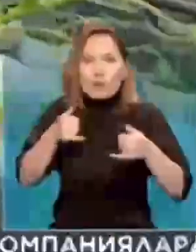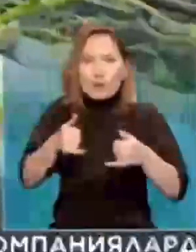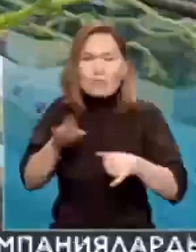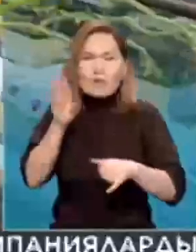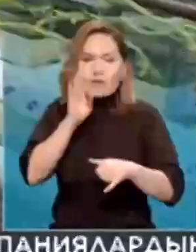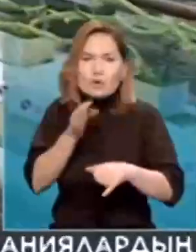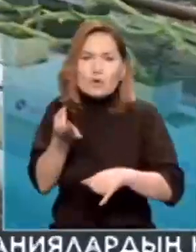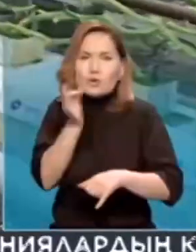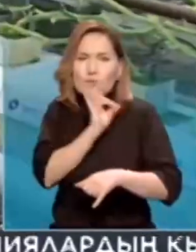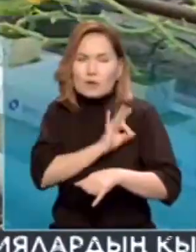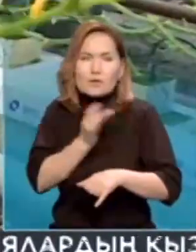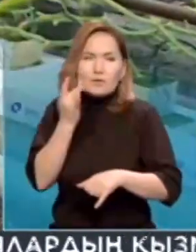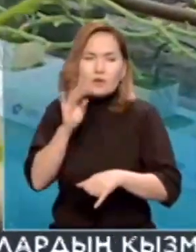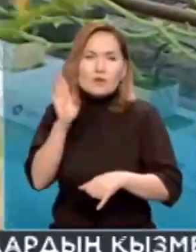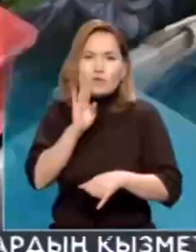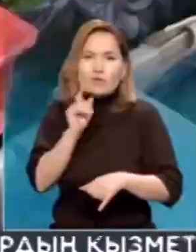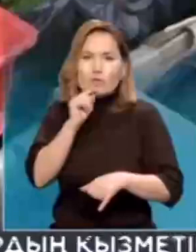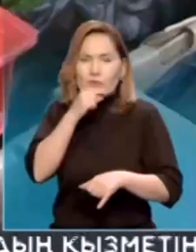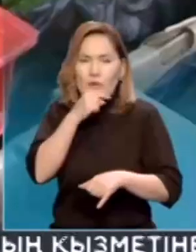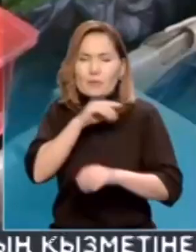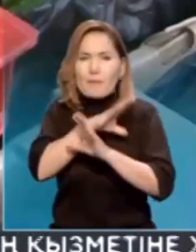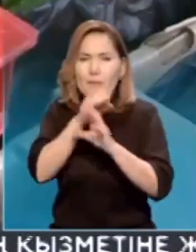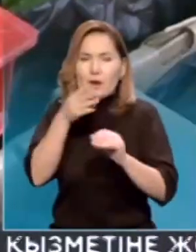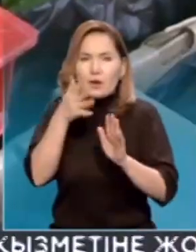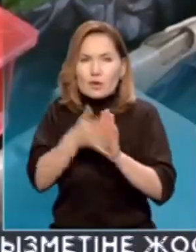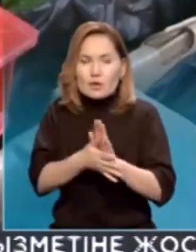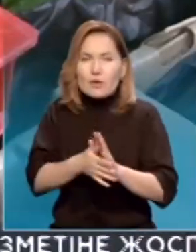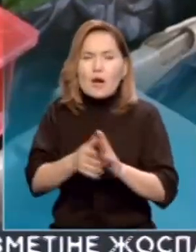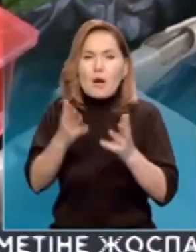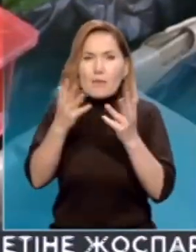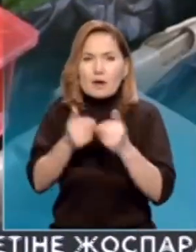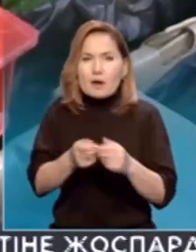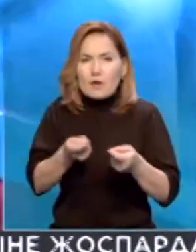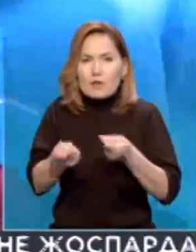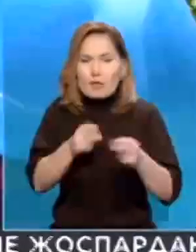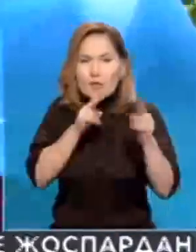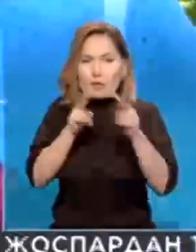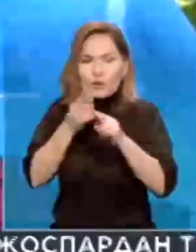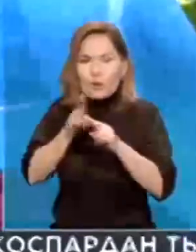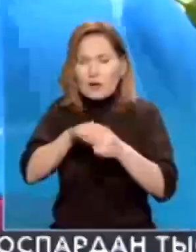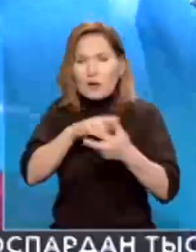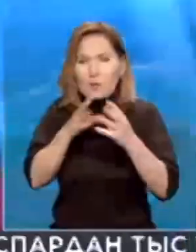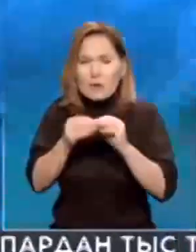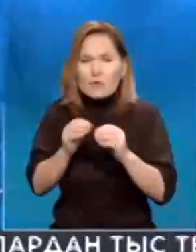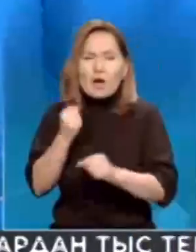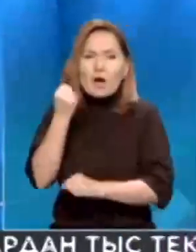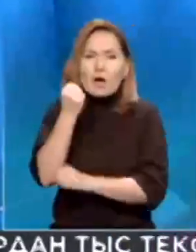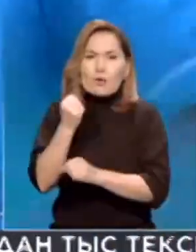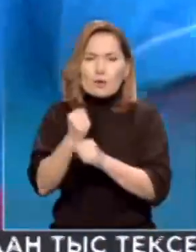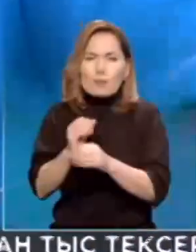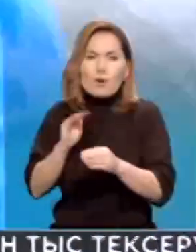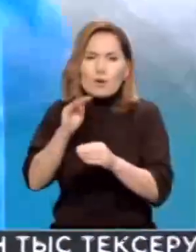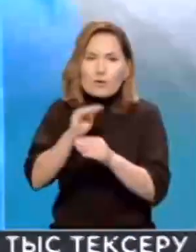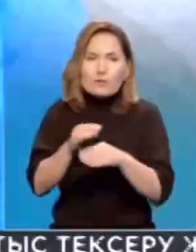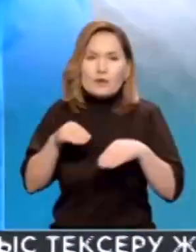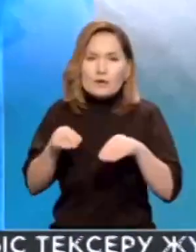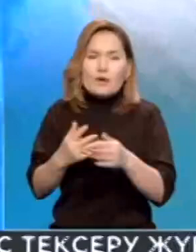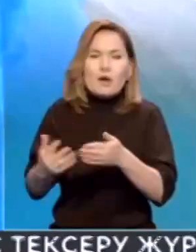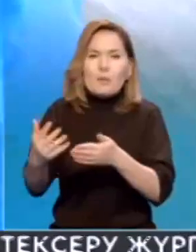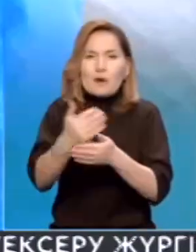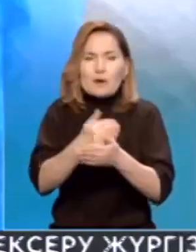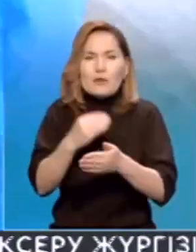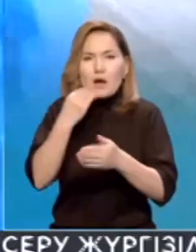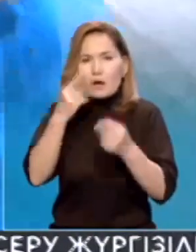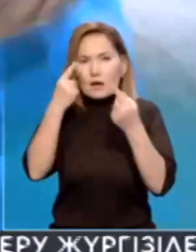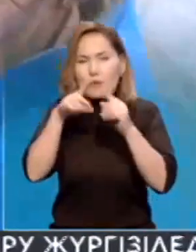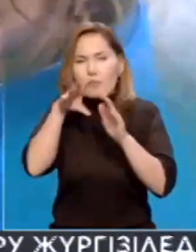да тиімді, әрі үнеммен жұмсалады. Барлық жұмыс автономды түрде жүзеге асады. Тек жиын терім уақытында қосымша жұмыскерлер жалданады. Осылайша заманауи